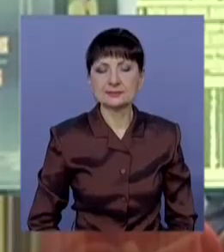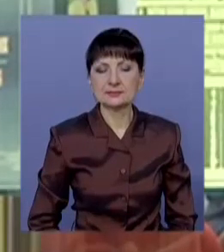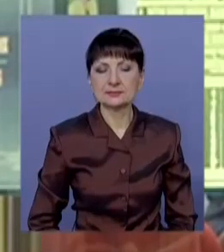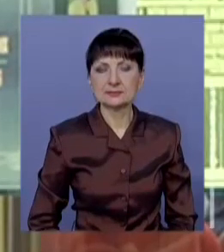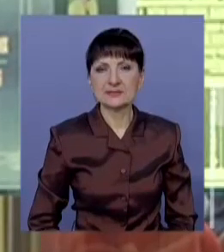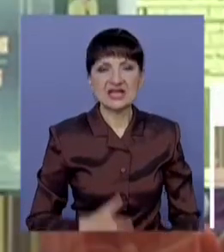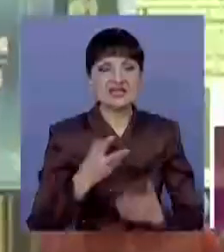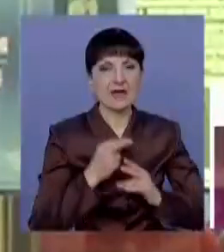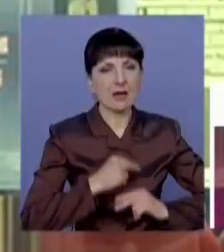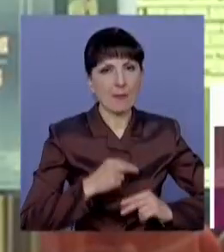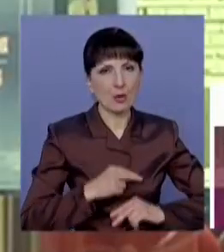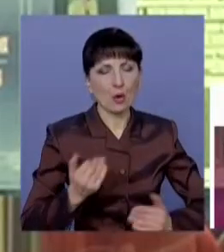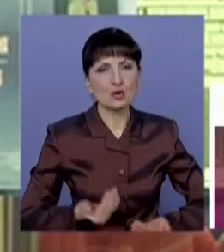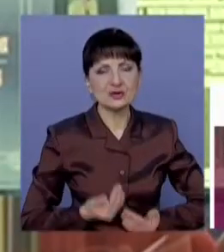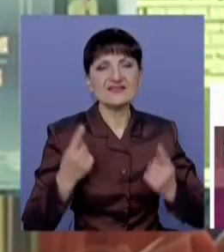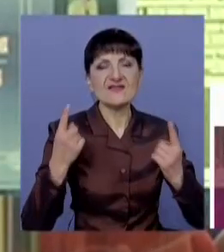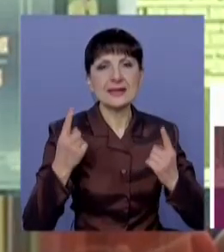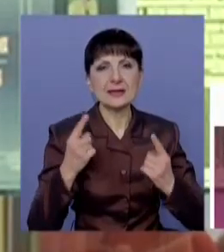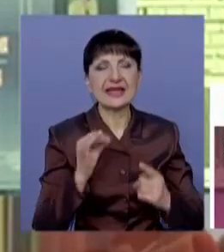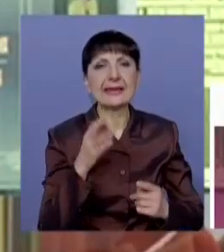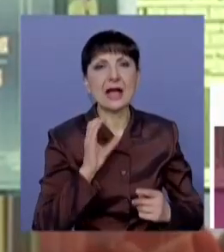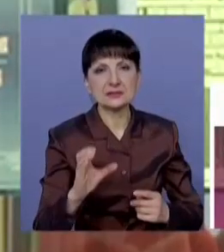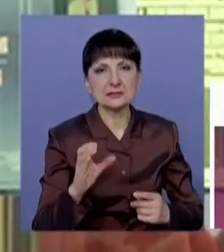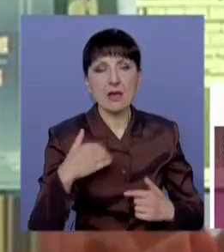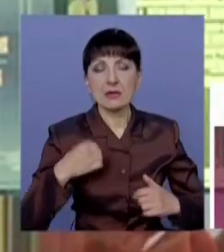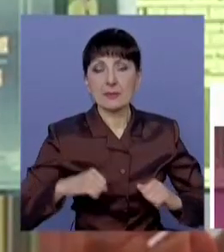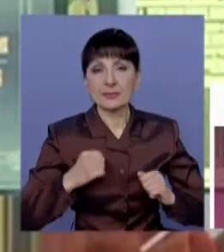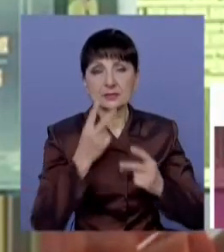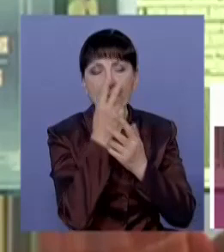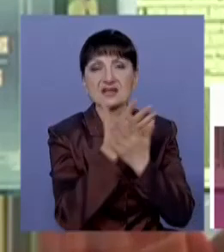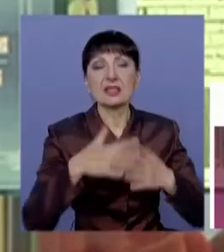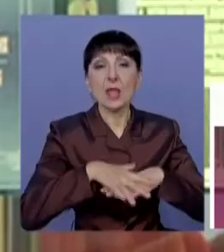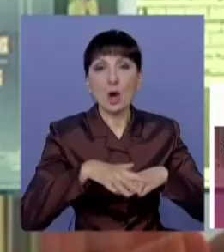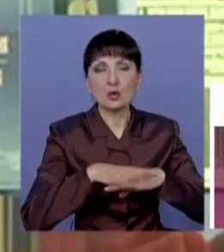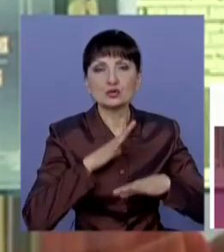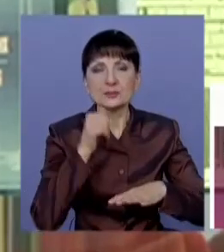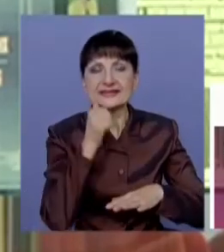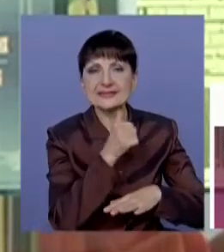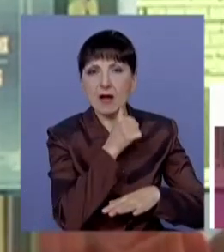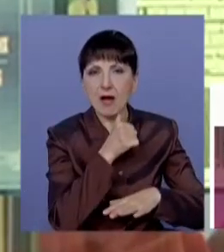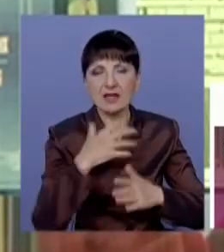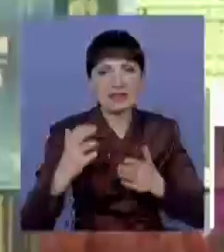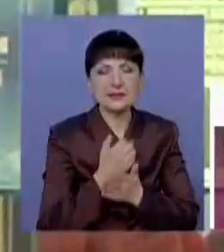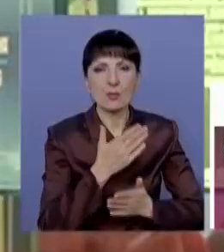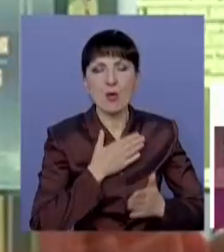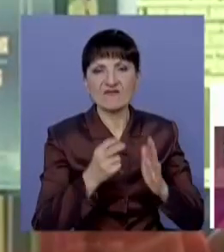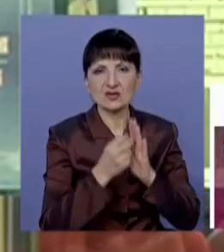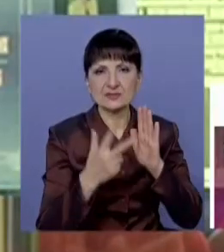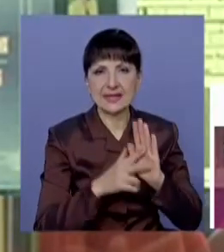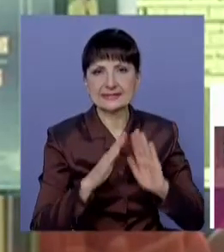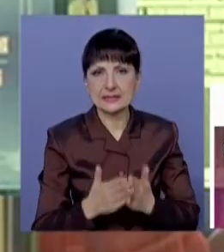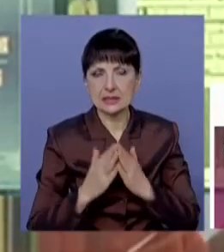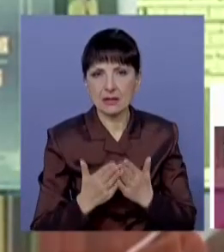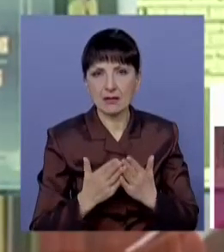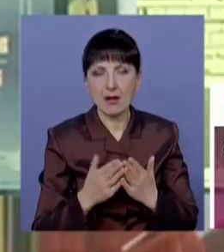В своей работе о жизни великого Ильяса я попытался донести народу все то, что было скрыто в найденных мною 18 книгах,